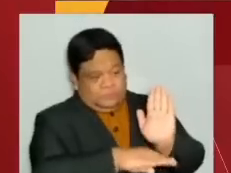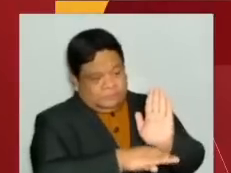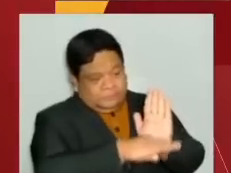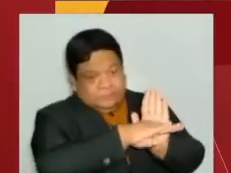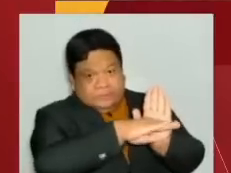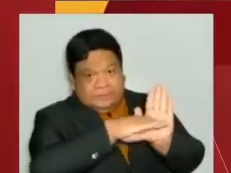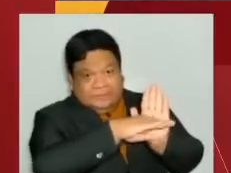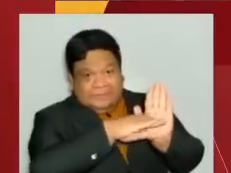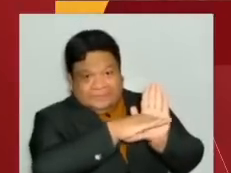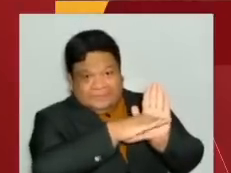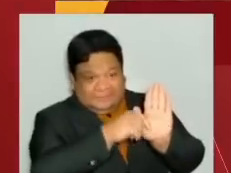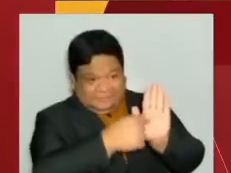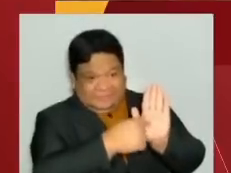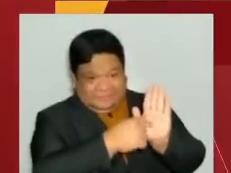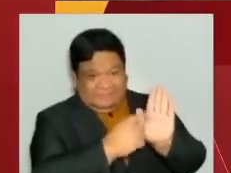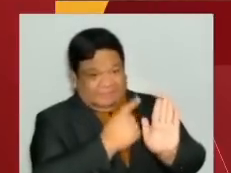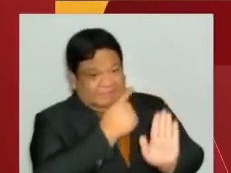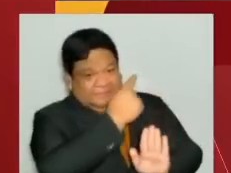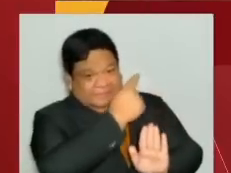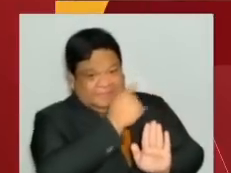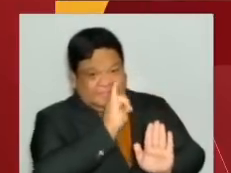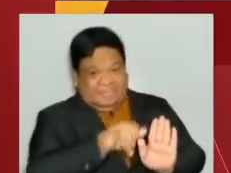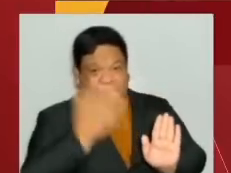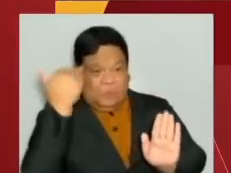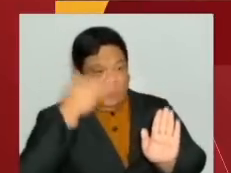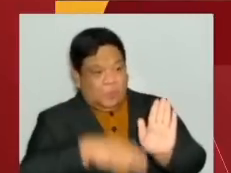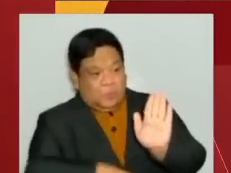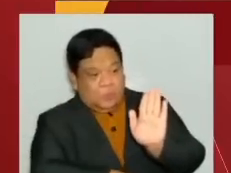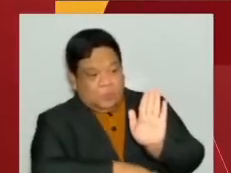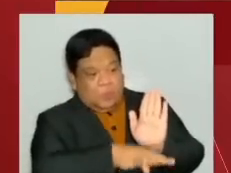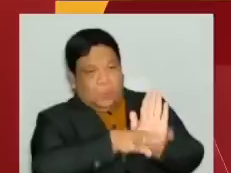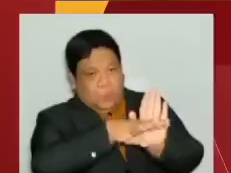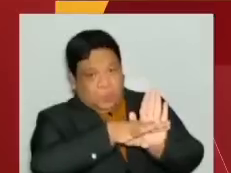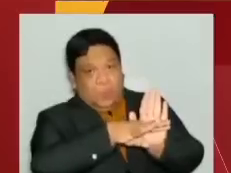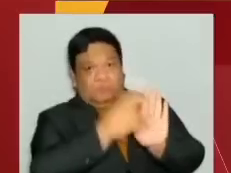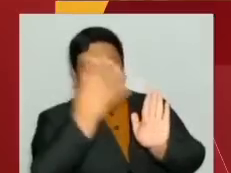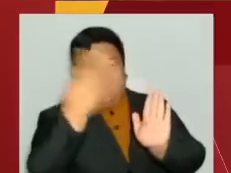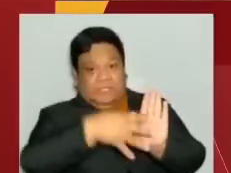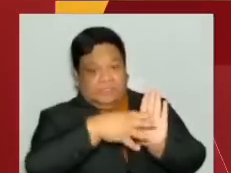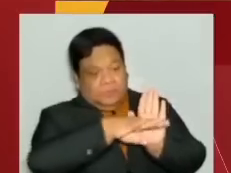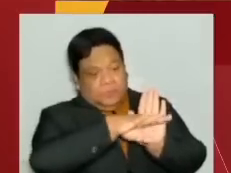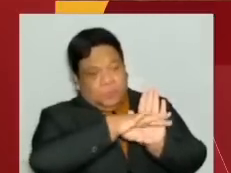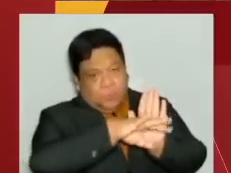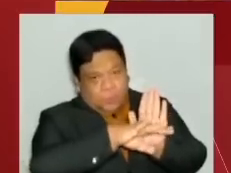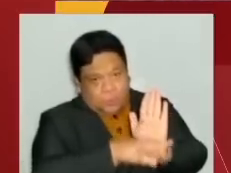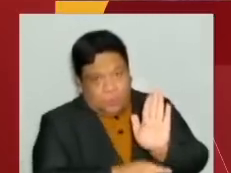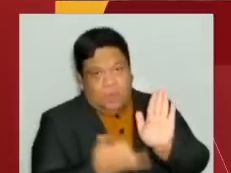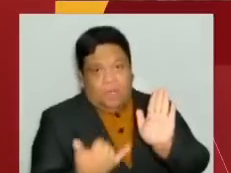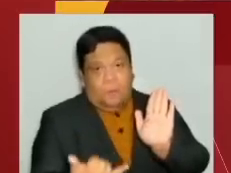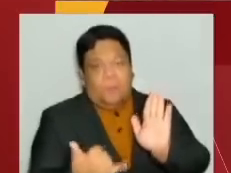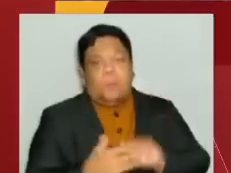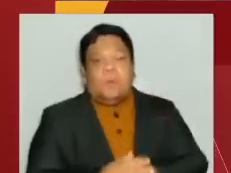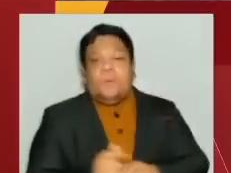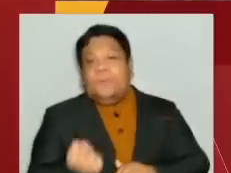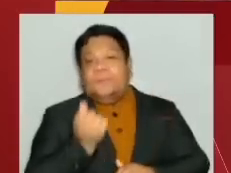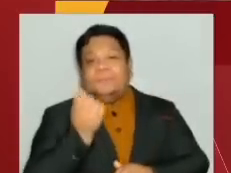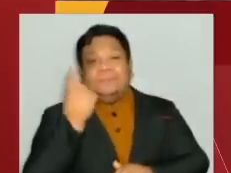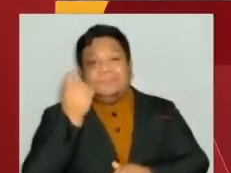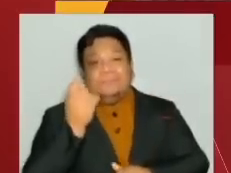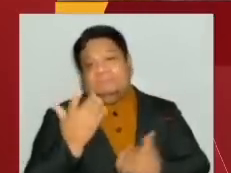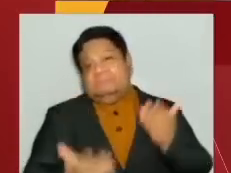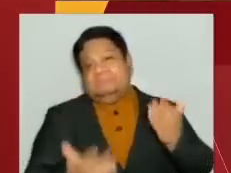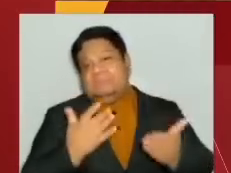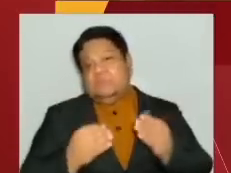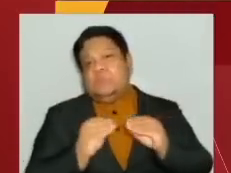Ayan, ganyang kataas yung baha noong unang 4 na araw. At ayon doon sa mga opisyal ng barangay, ay posibleng tumaas pa yan ngayong